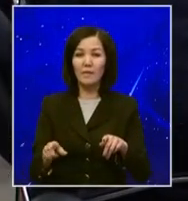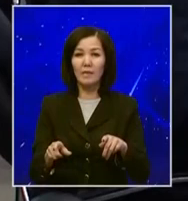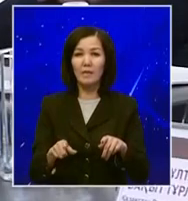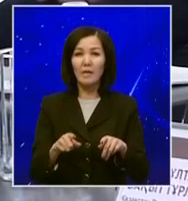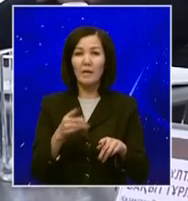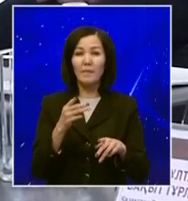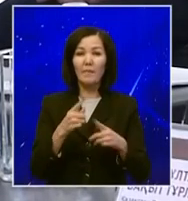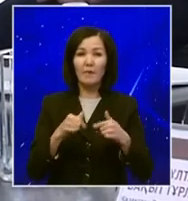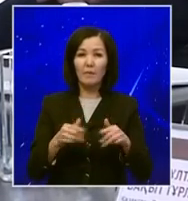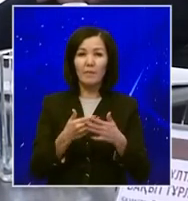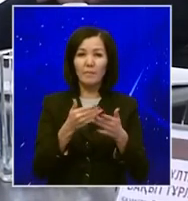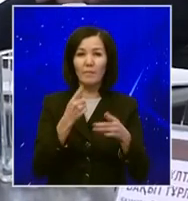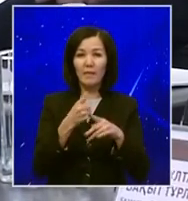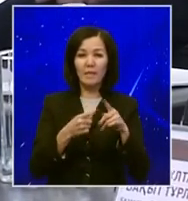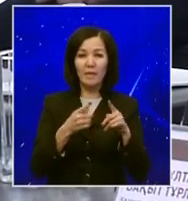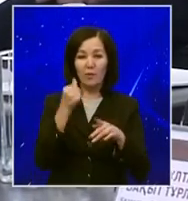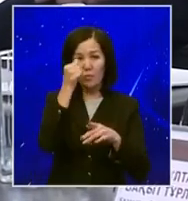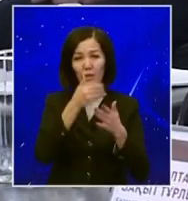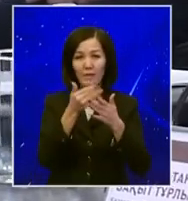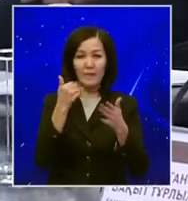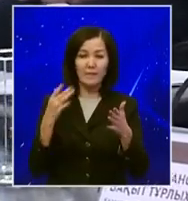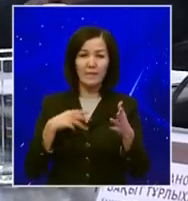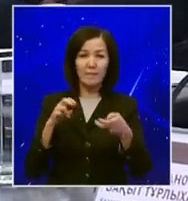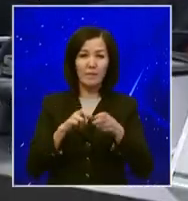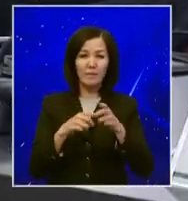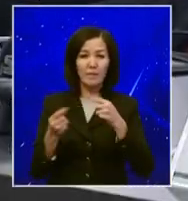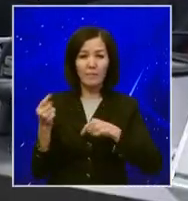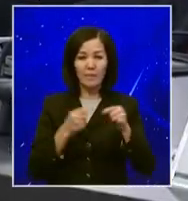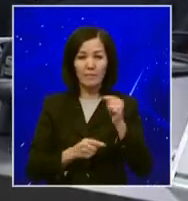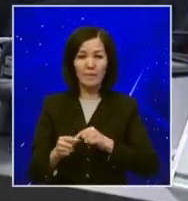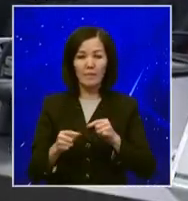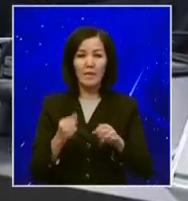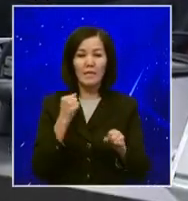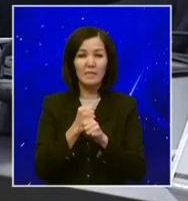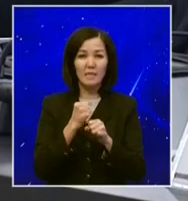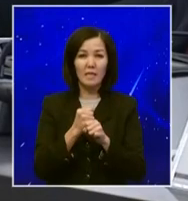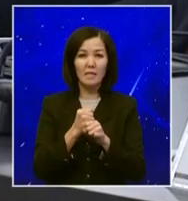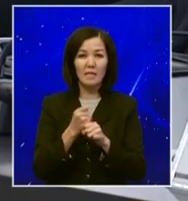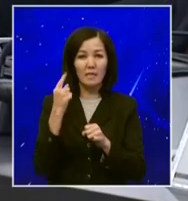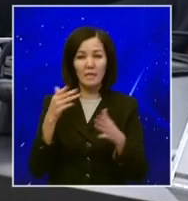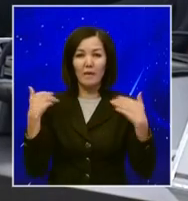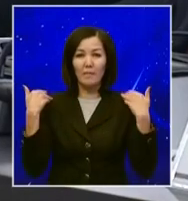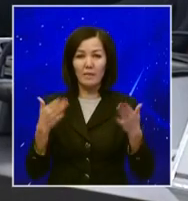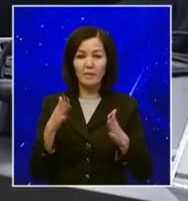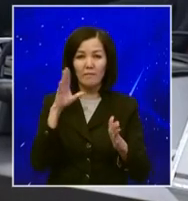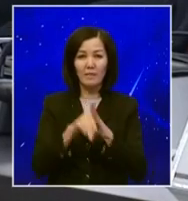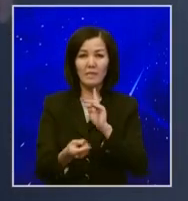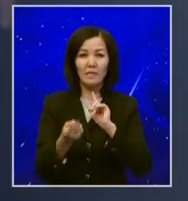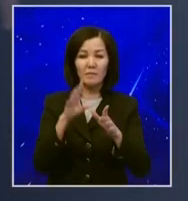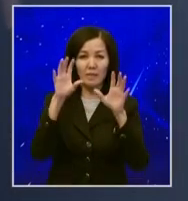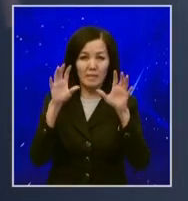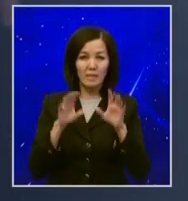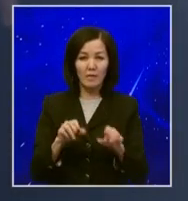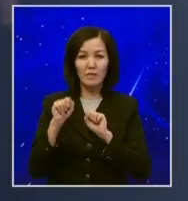1,5 года назад. За этот период было решено немаловажный вопрос предпринимателей. Сделаны соответствующие рекомендации. Внесены изменения в закон